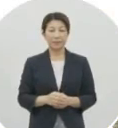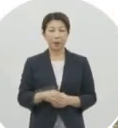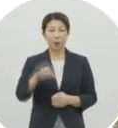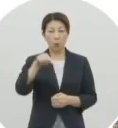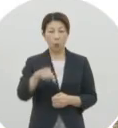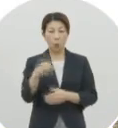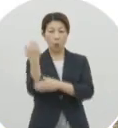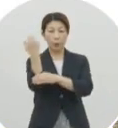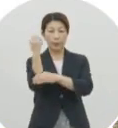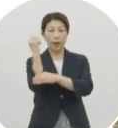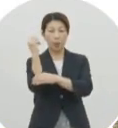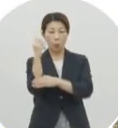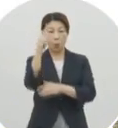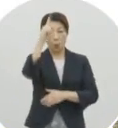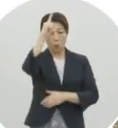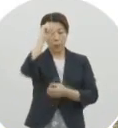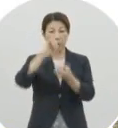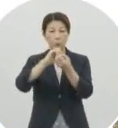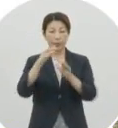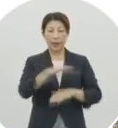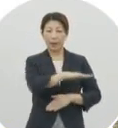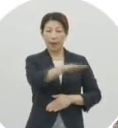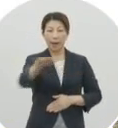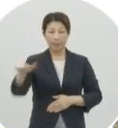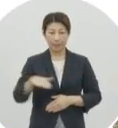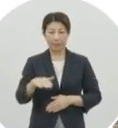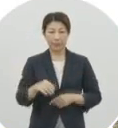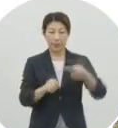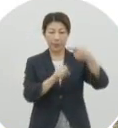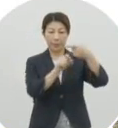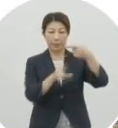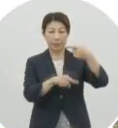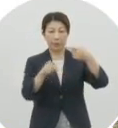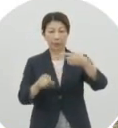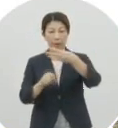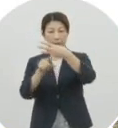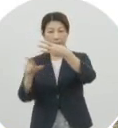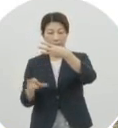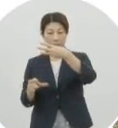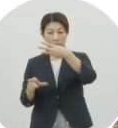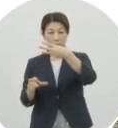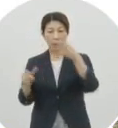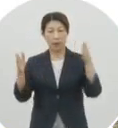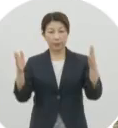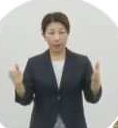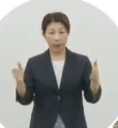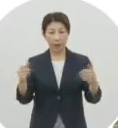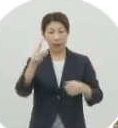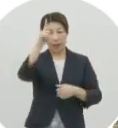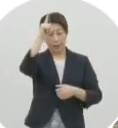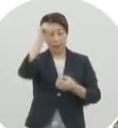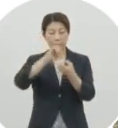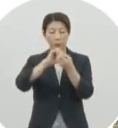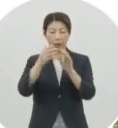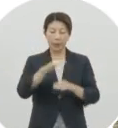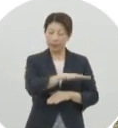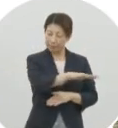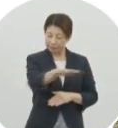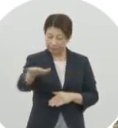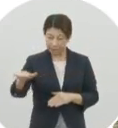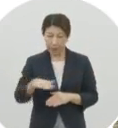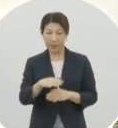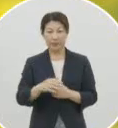ここは伊良湖菜の花ガーデン。1月頃から3月頃まで菜の花でいっぱいになるん